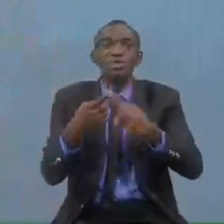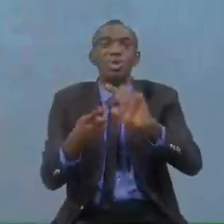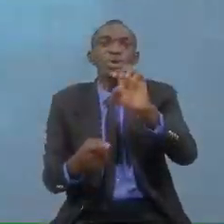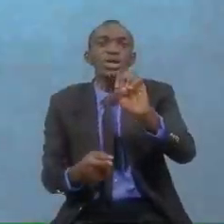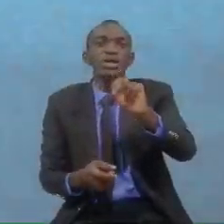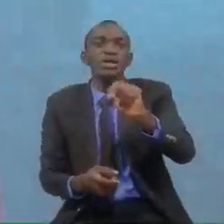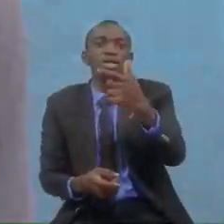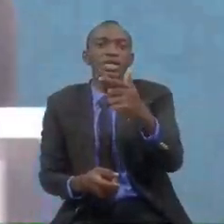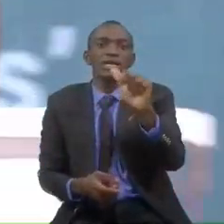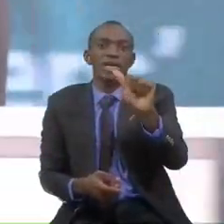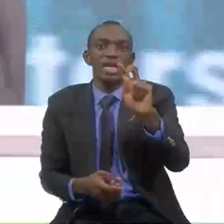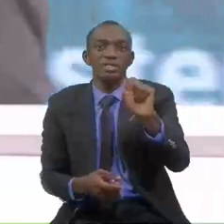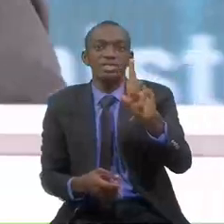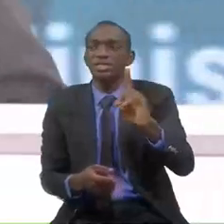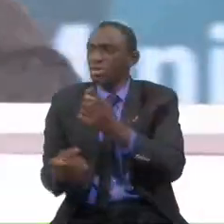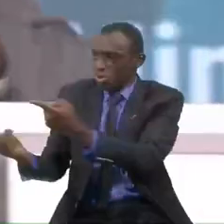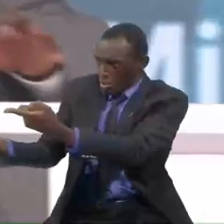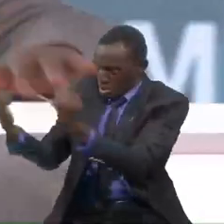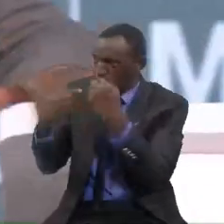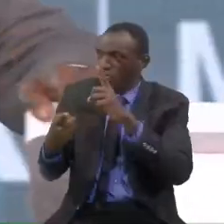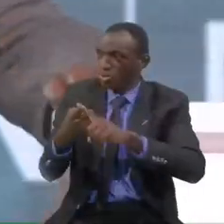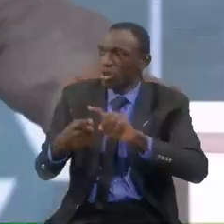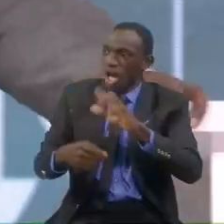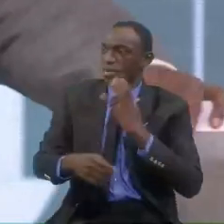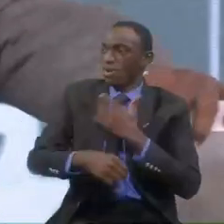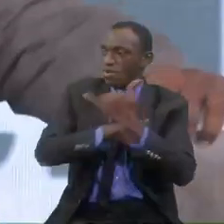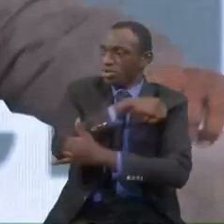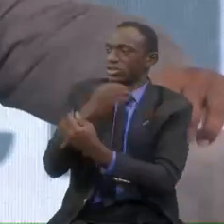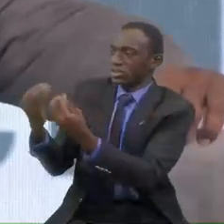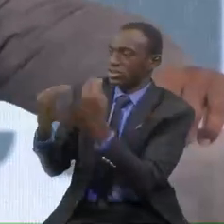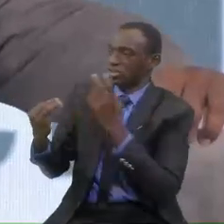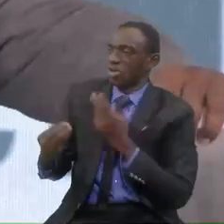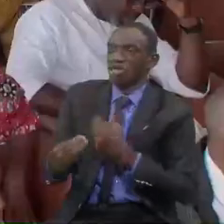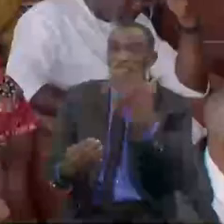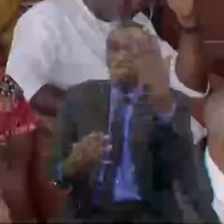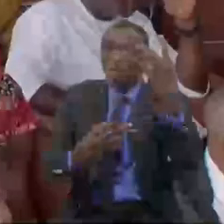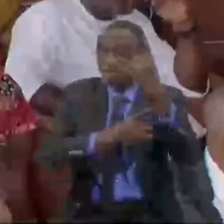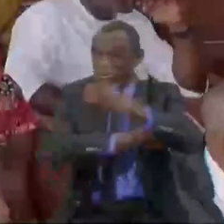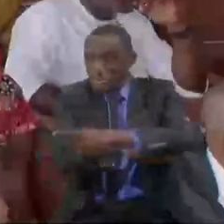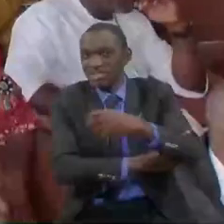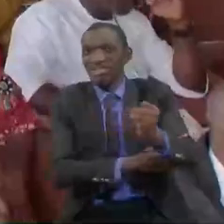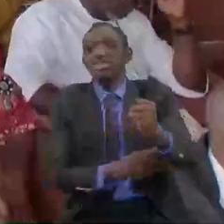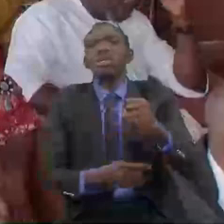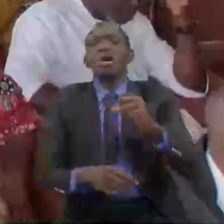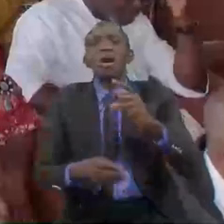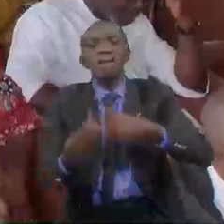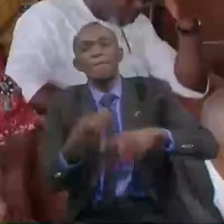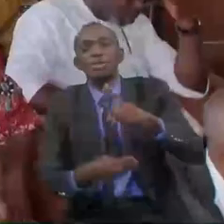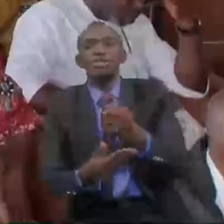enseigne 5 jours. Sur le don de l'esprit, l'opportunité là est arrivée parce que je me suis